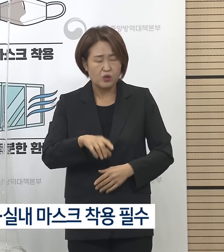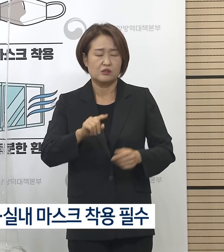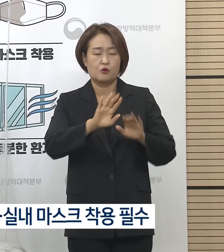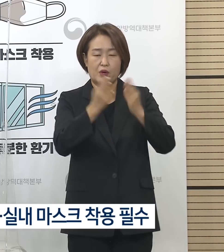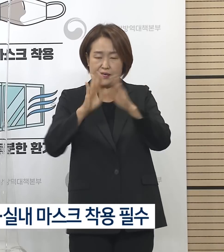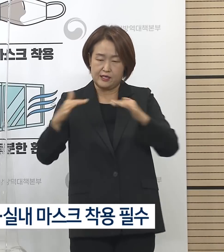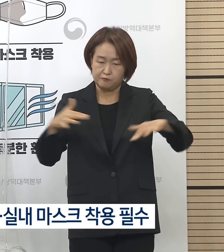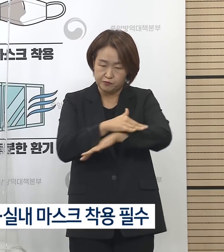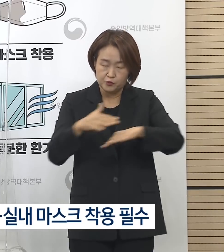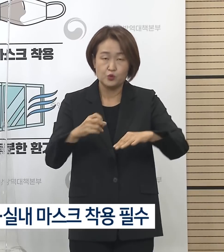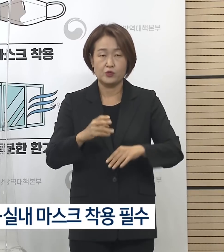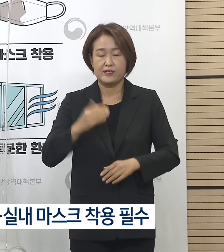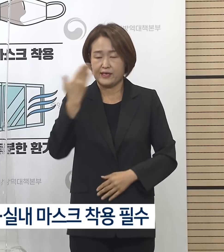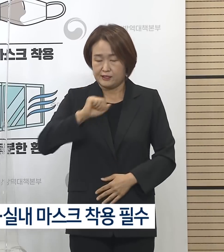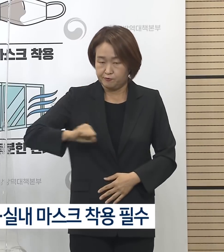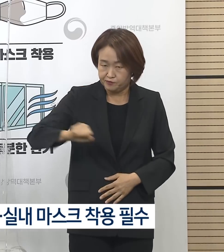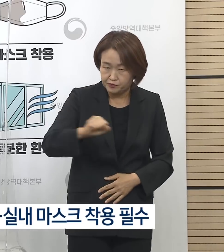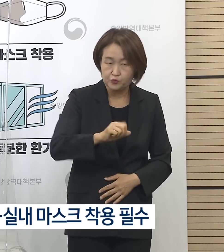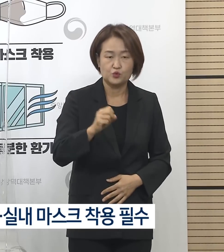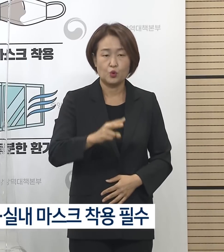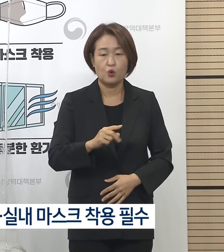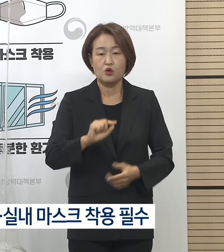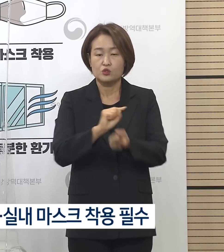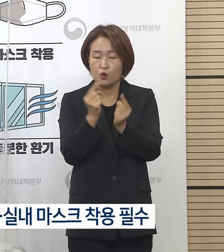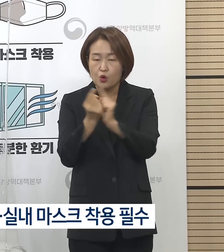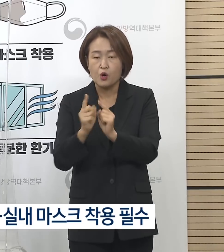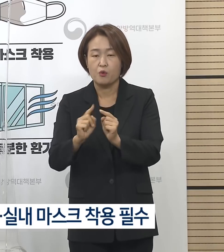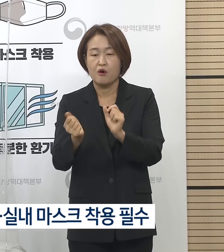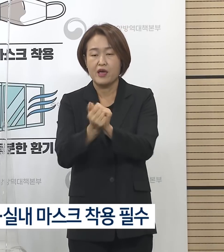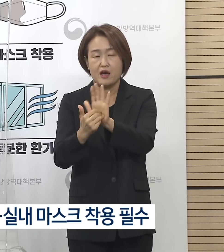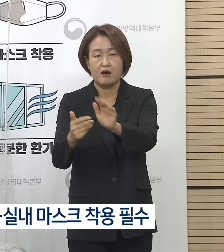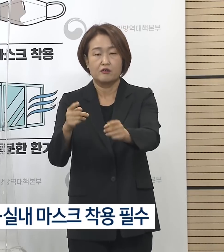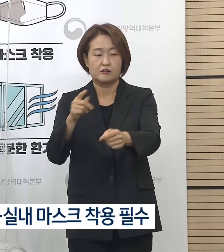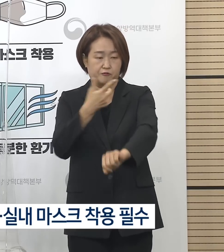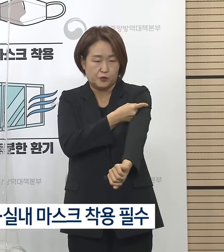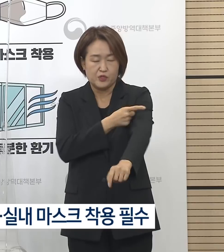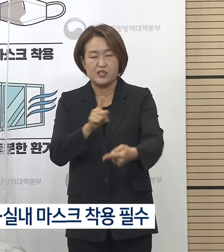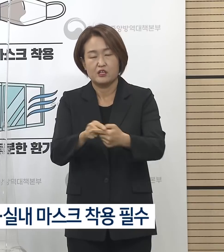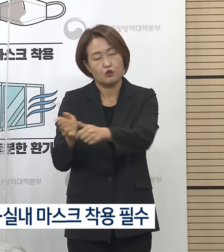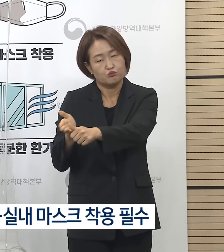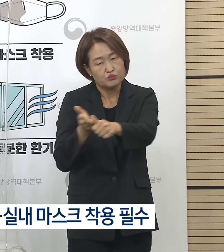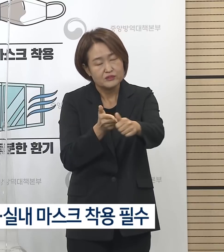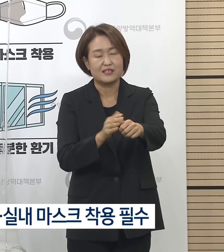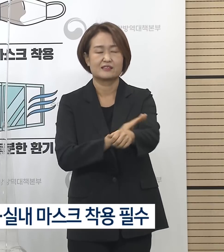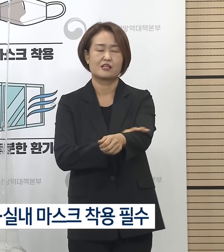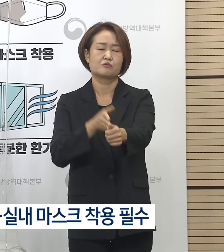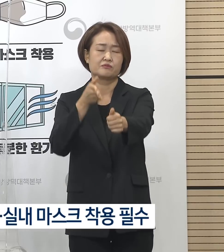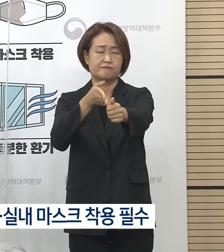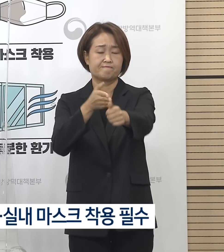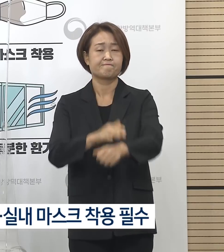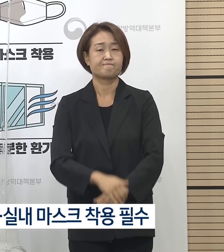사무실 근무 인원의 예방접종 독려 등에 적극적으로 협조해 주시기를 부탁을 드립니다.